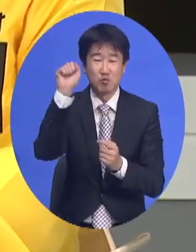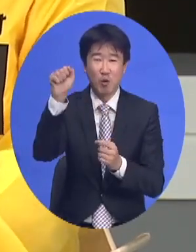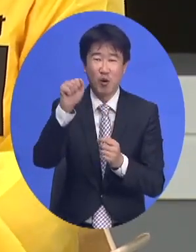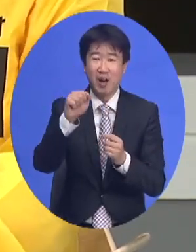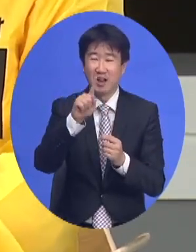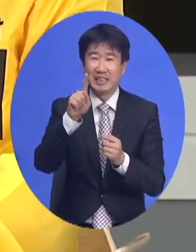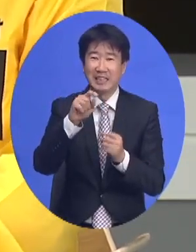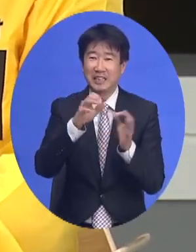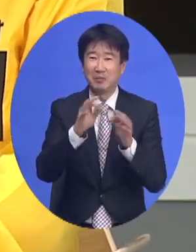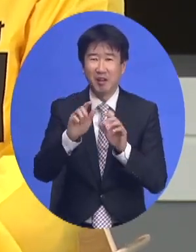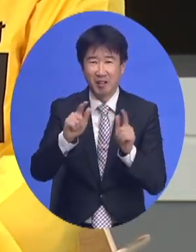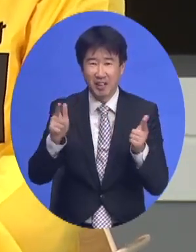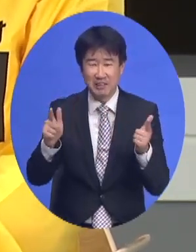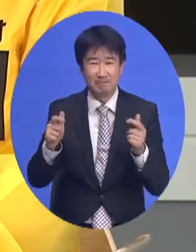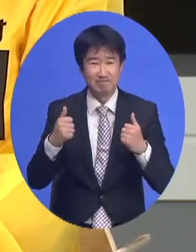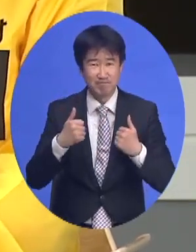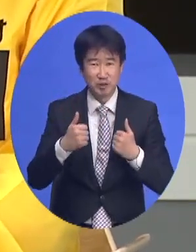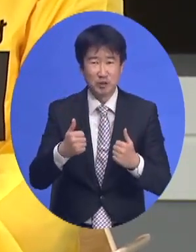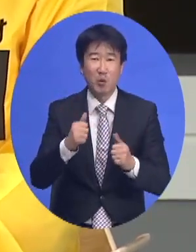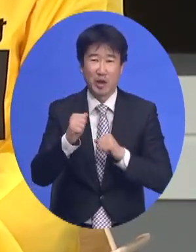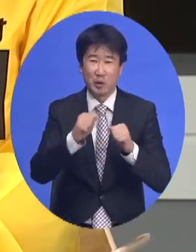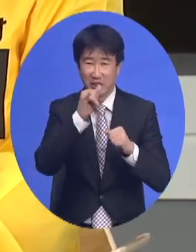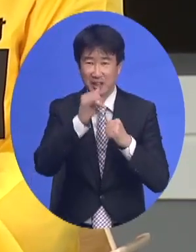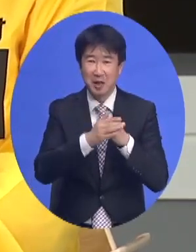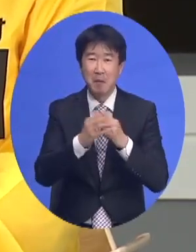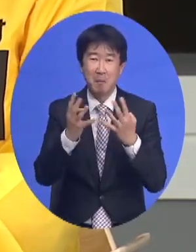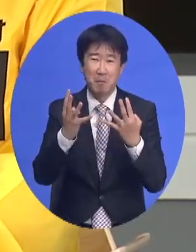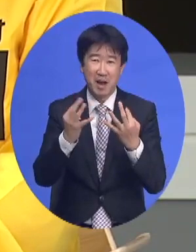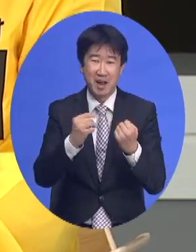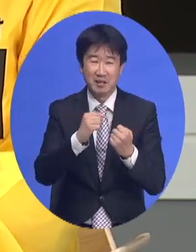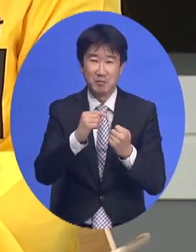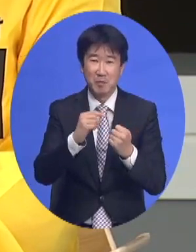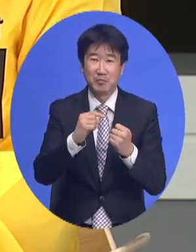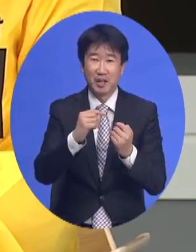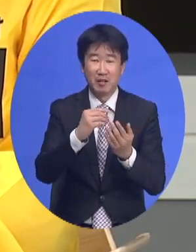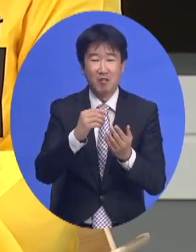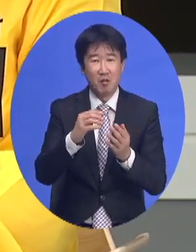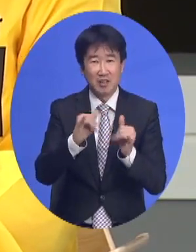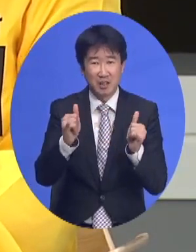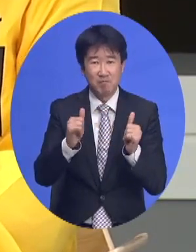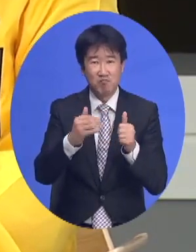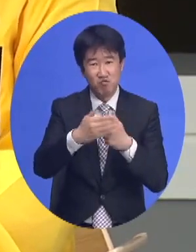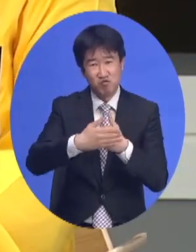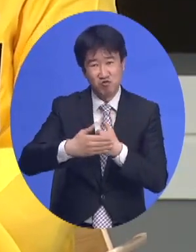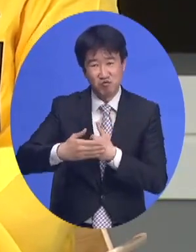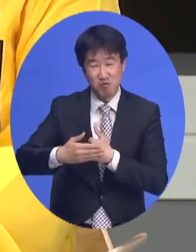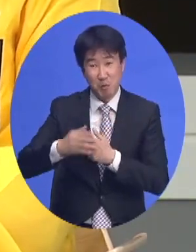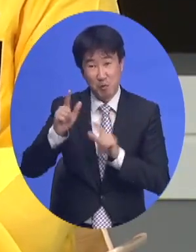김해에서 여러 가지로 성실하게 활동해서 많은 분들의 지지를